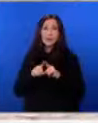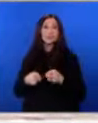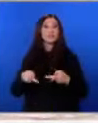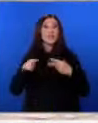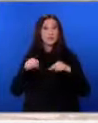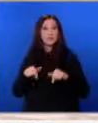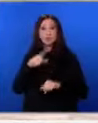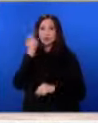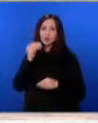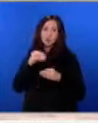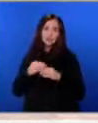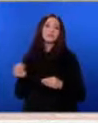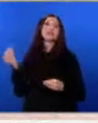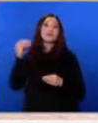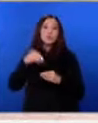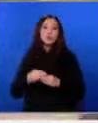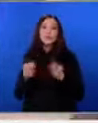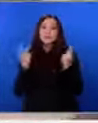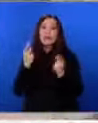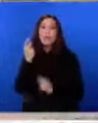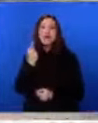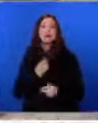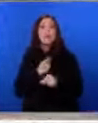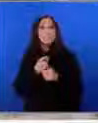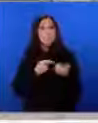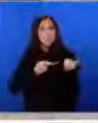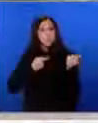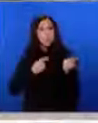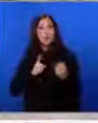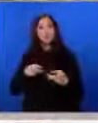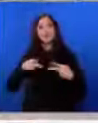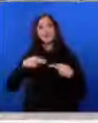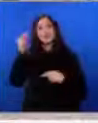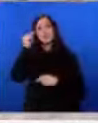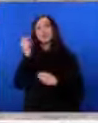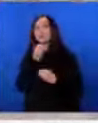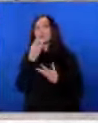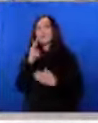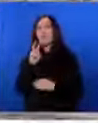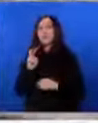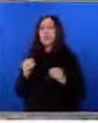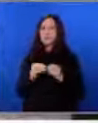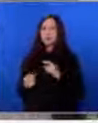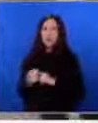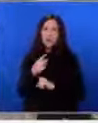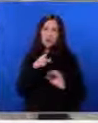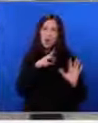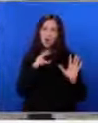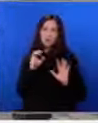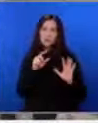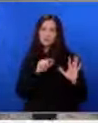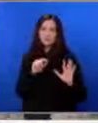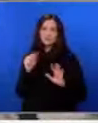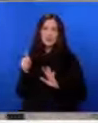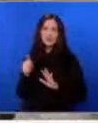Стотици участници се включиха в спектакъла «Първата пушка», който върна спомена за събитията от 20 април